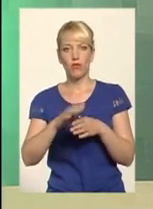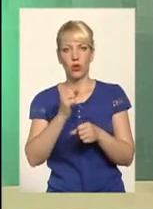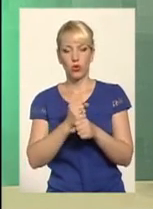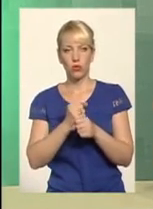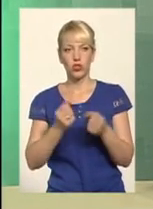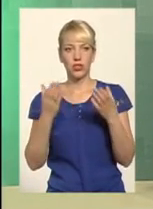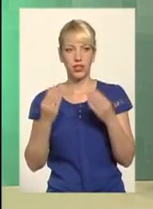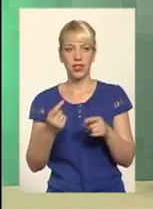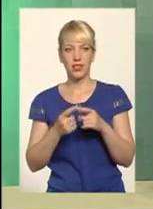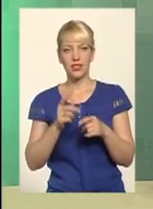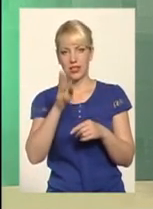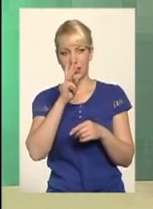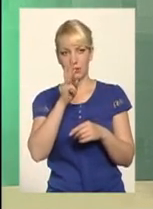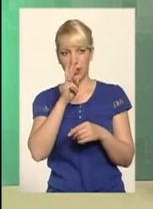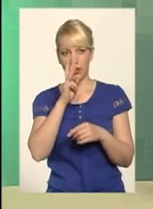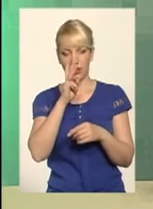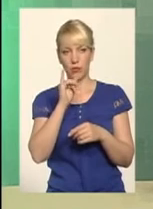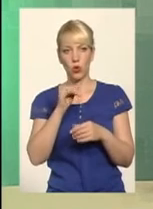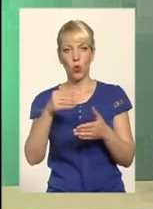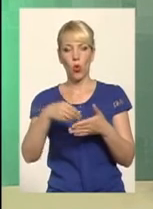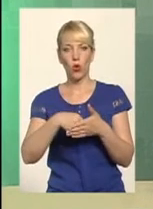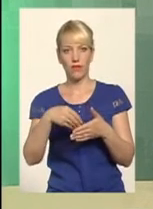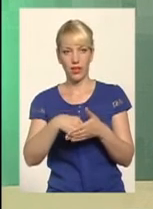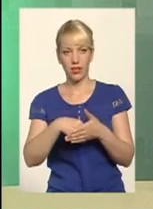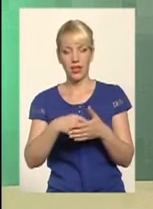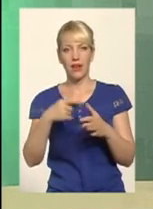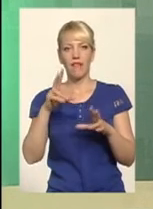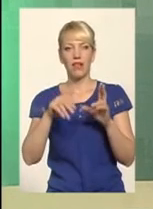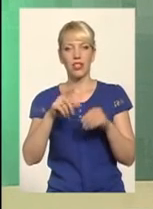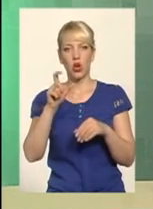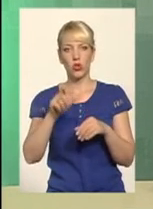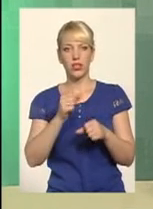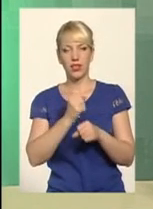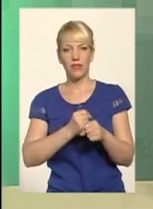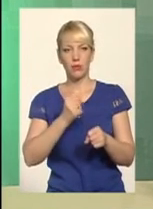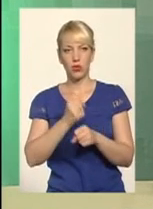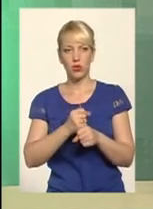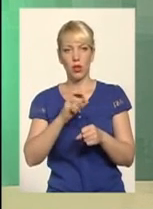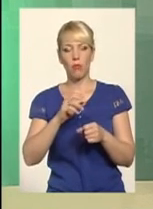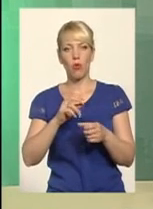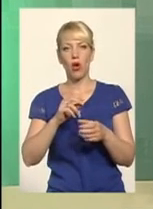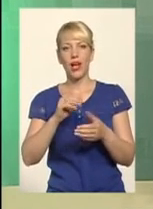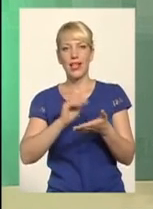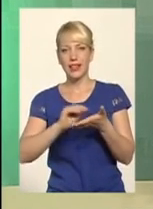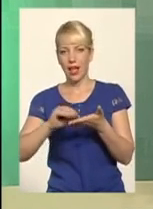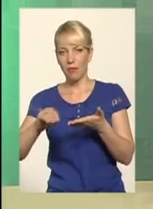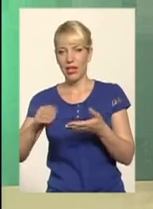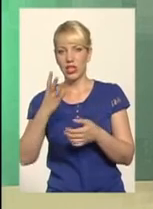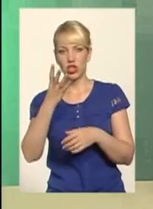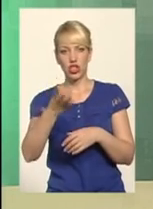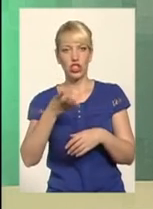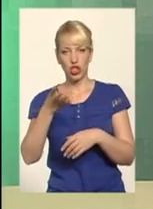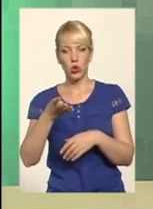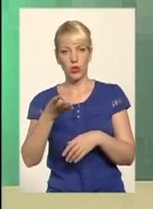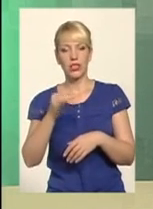це заробітна плата... конверті. Це виходить, що людина відпрацювала по табелю 4 години,